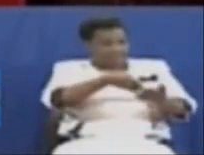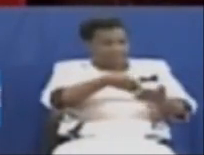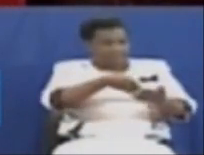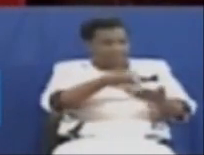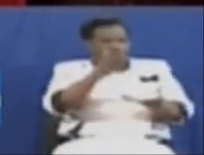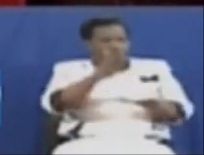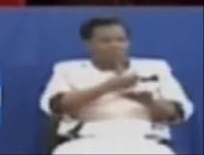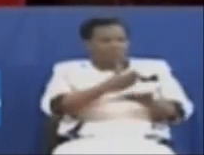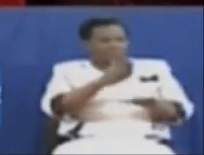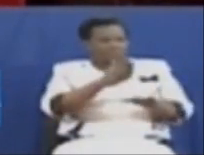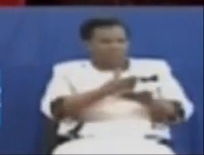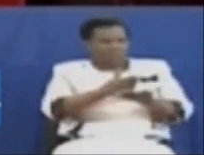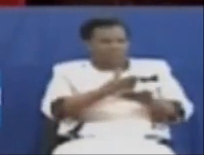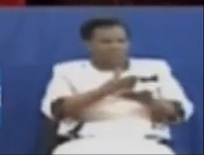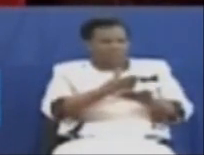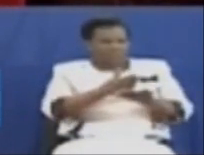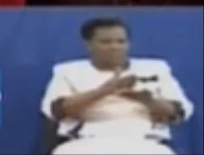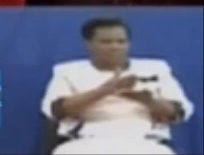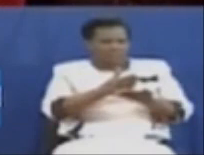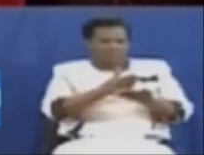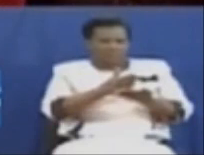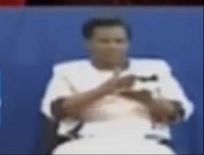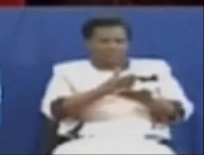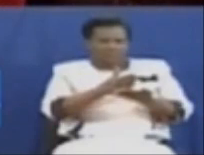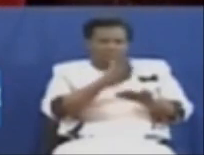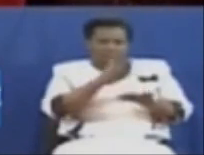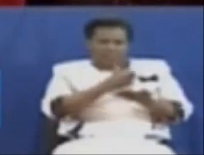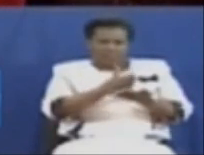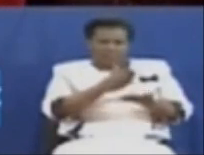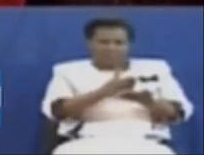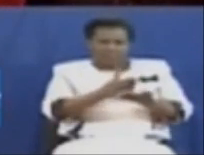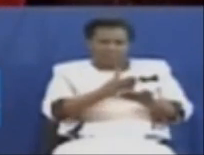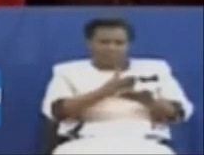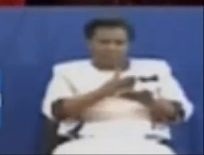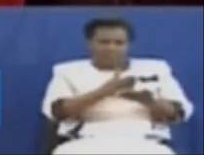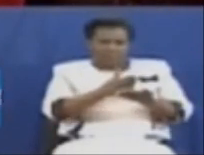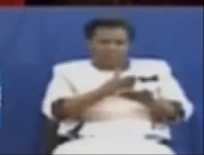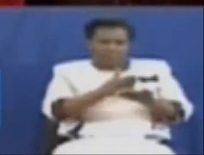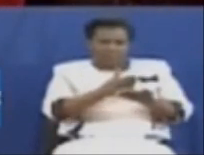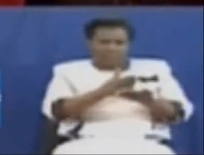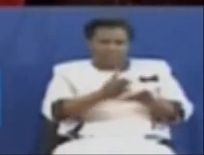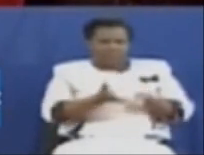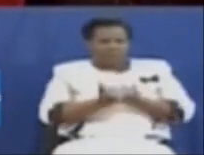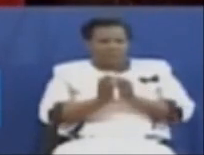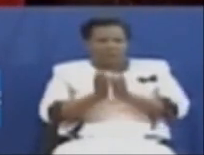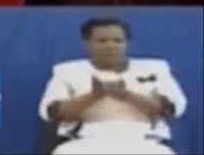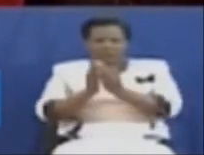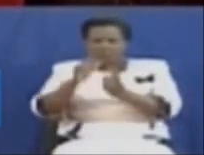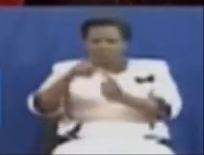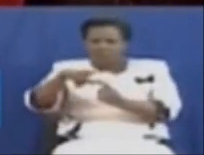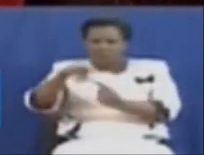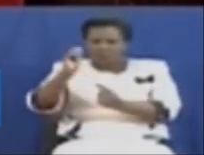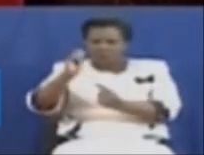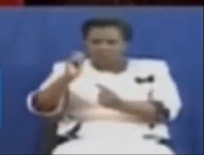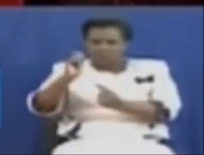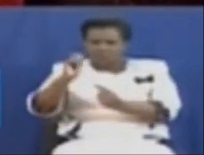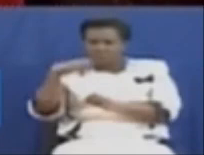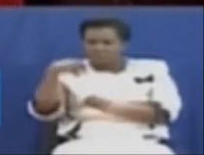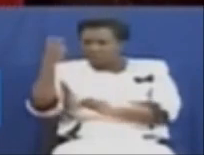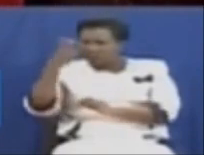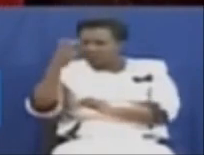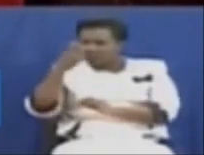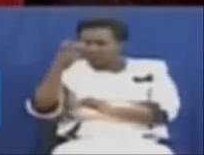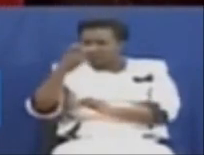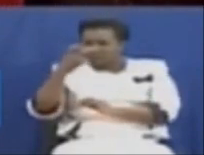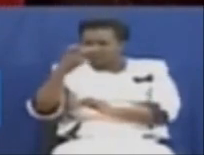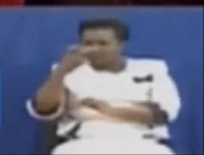ikaona umuhimu wa wadau mbalimbali ambao wanahusika na masuala ya uchaguzi katika nchi kukaa na kutafuta njia bora zaidi ya kwenda kwenye